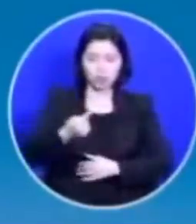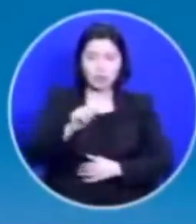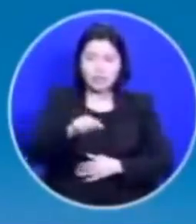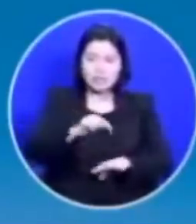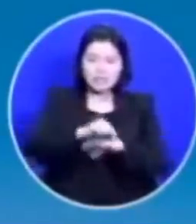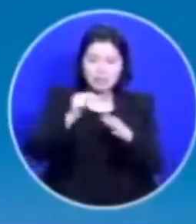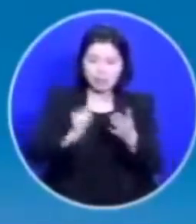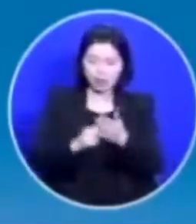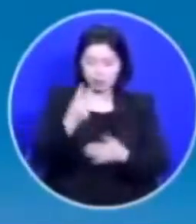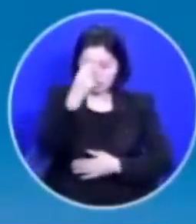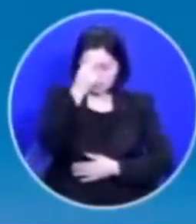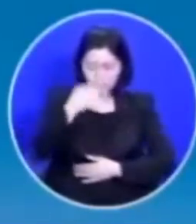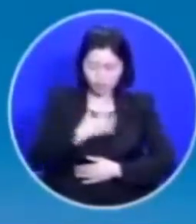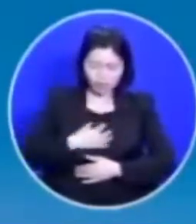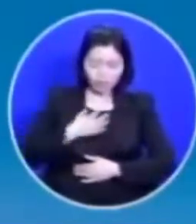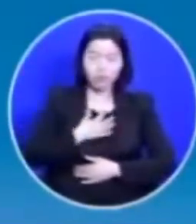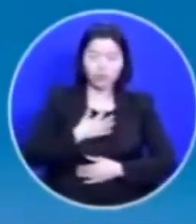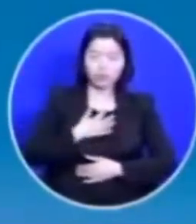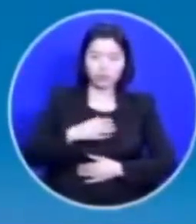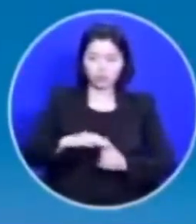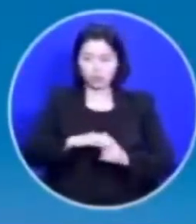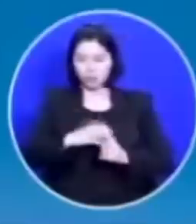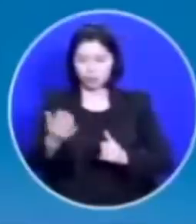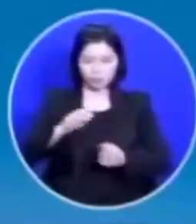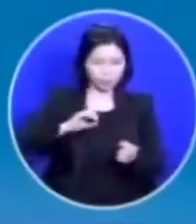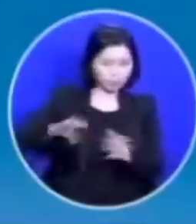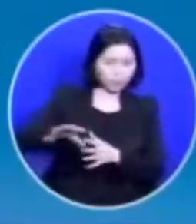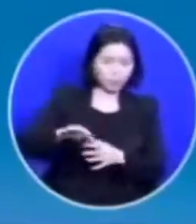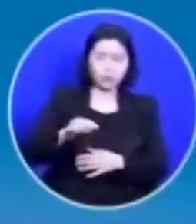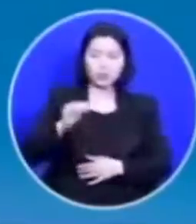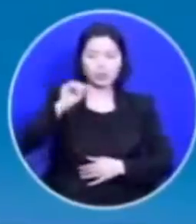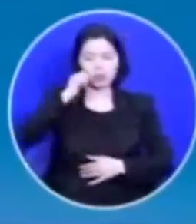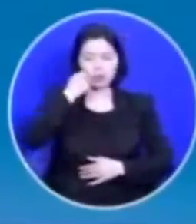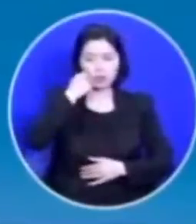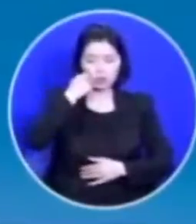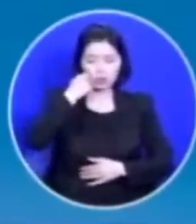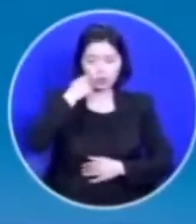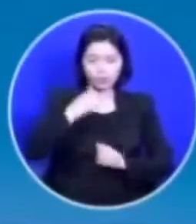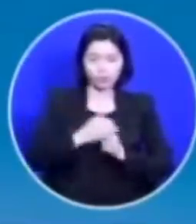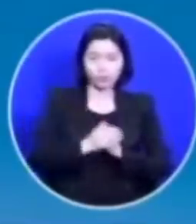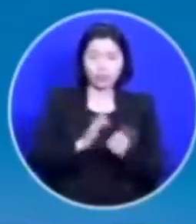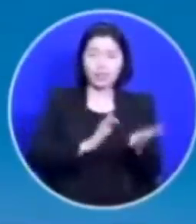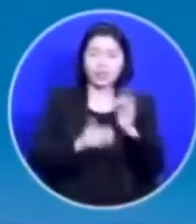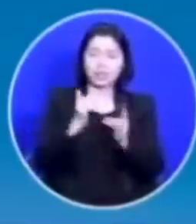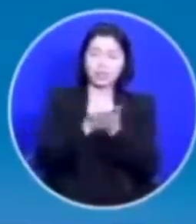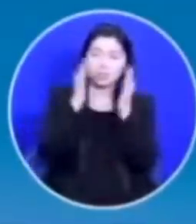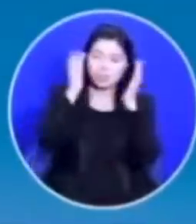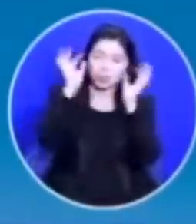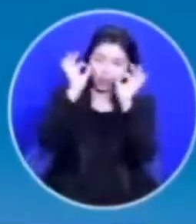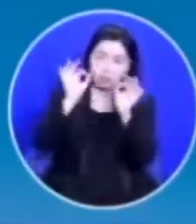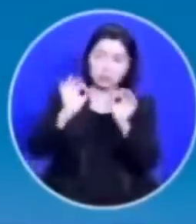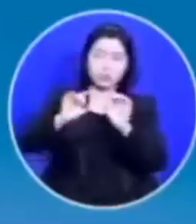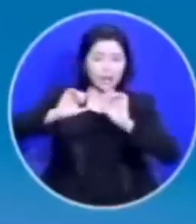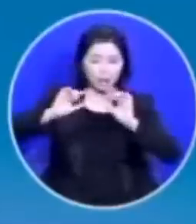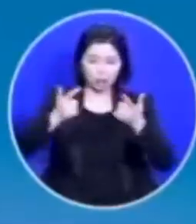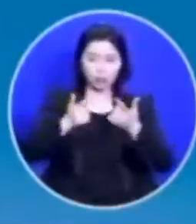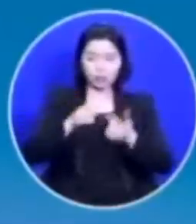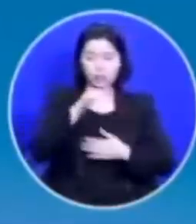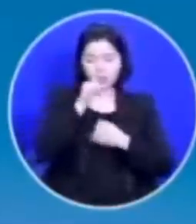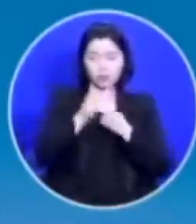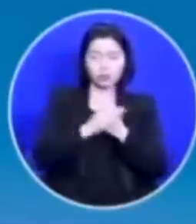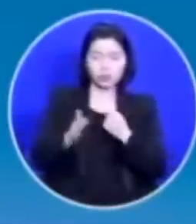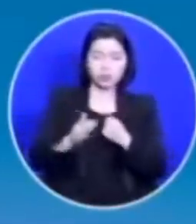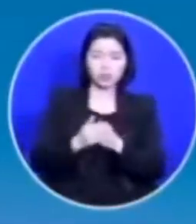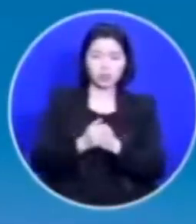마음에 근심과 염려를 떨쳐버릴 수가 없습니다 예수님 바라보지 않고 있기 때문입니다